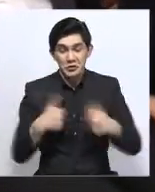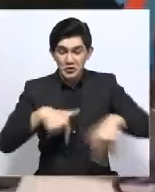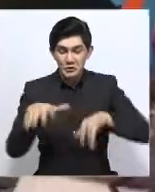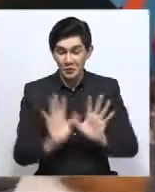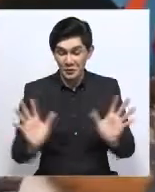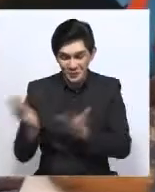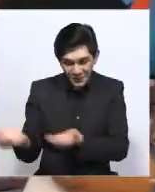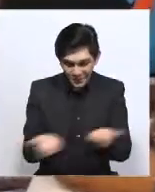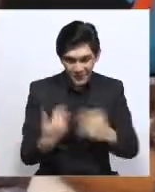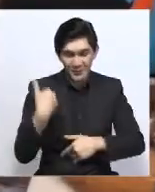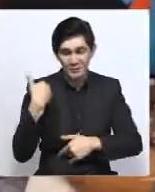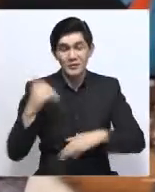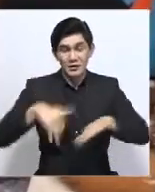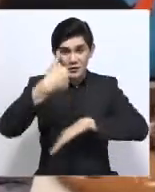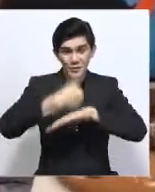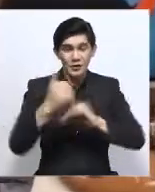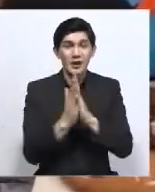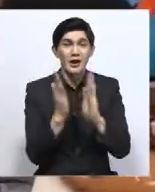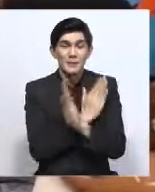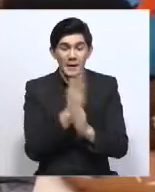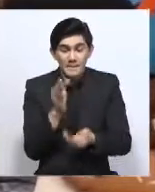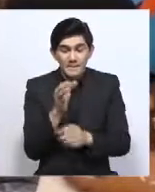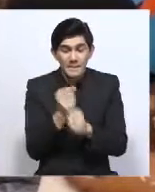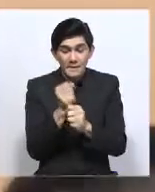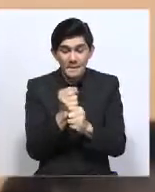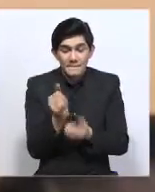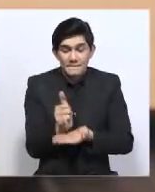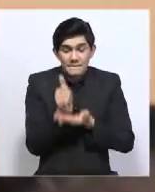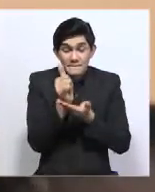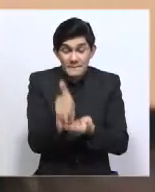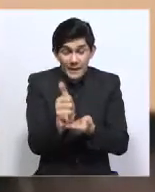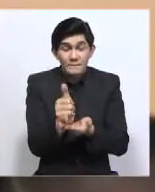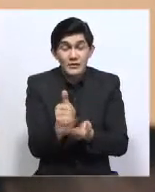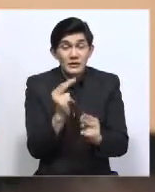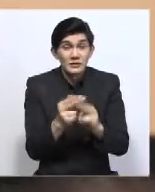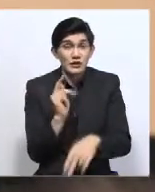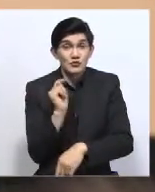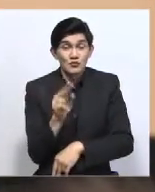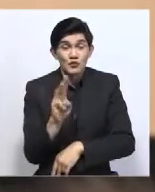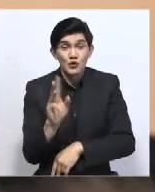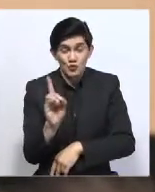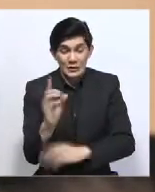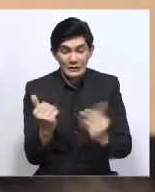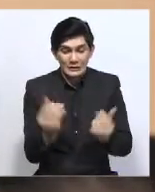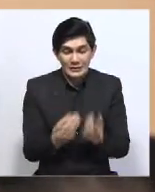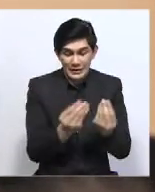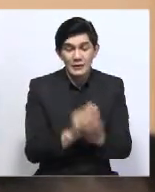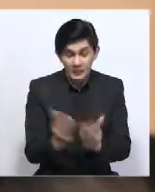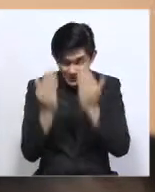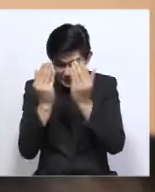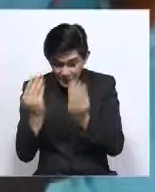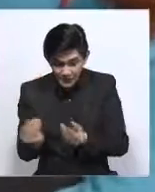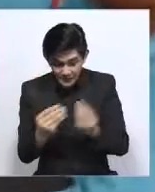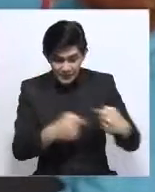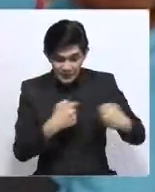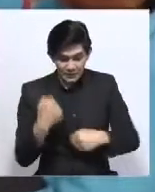แน่นค่ะซึ่งเจ้าอาวาสได้มอบพระพุทธรูปหลวงพ่อทวดเหยียบน้ำทะเลจืดแก่นายกรัฐมนตรีส่วนพี่น้องมุสลิมค่ะได้ให้ก